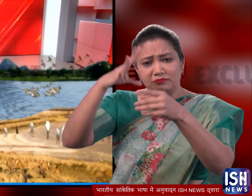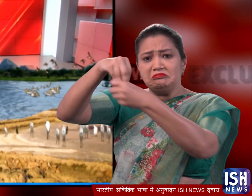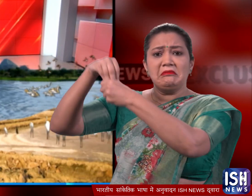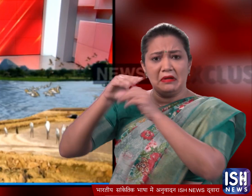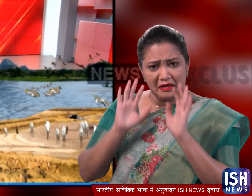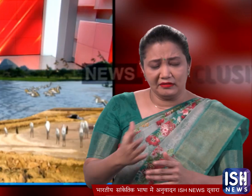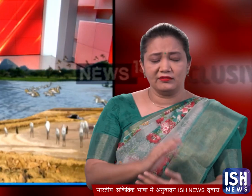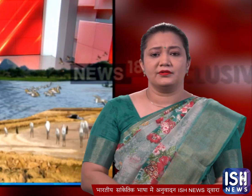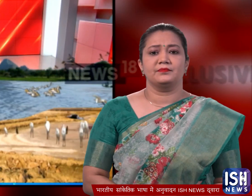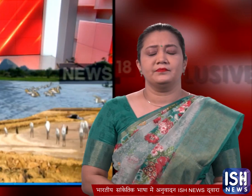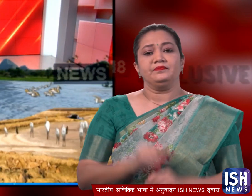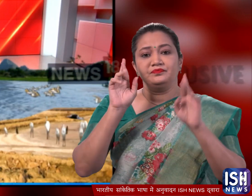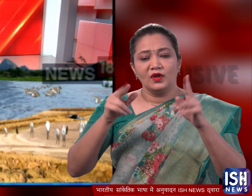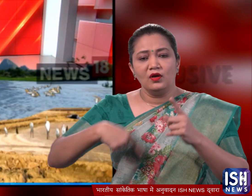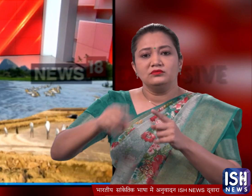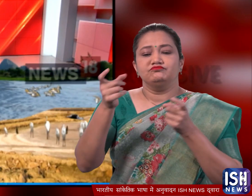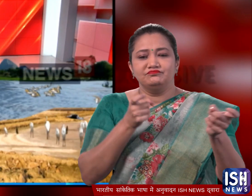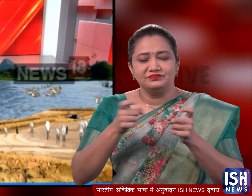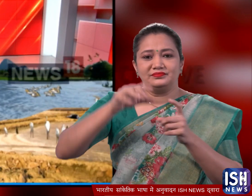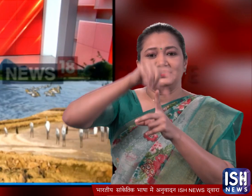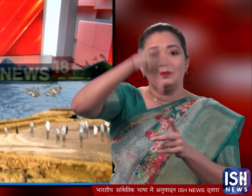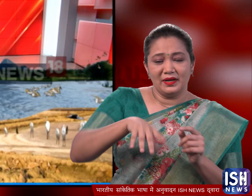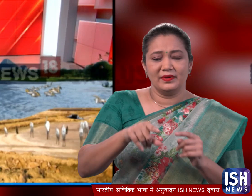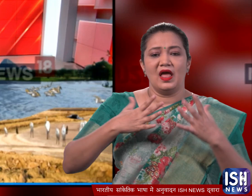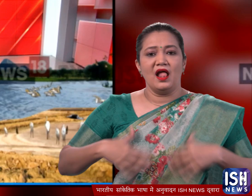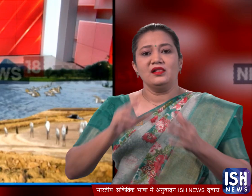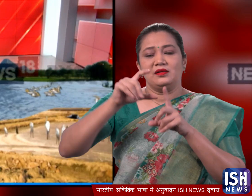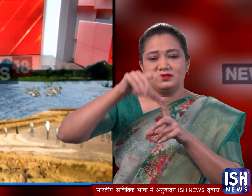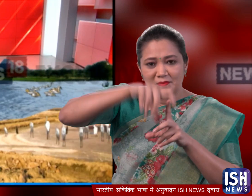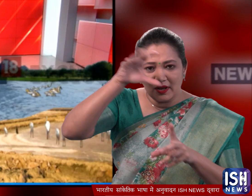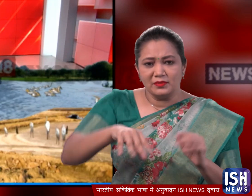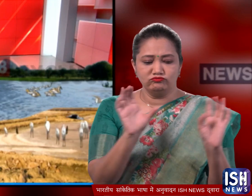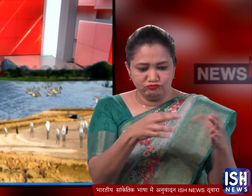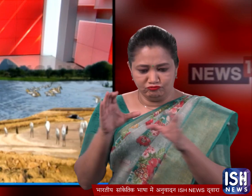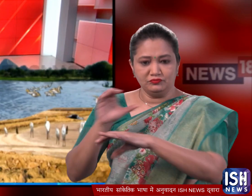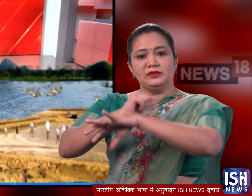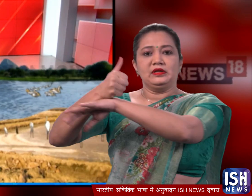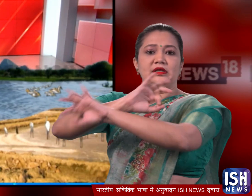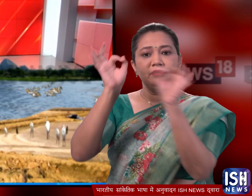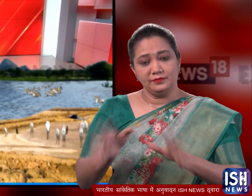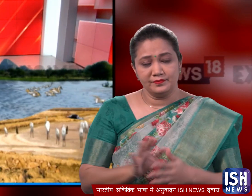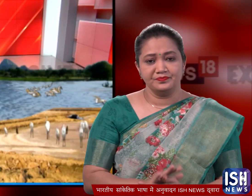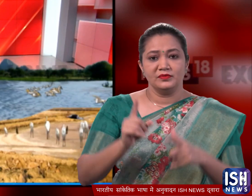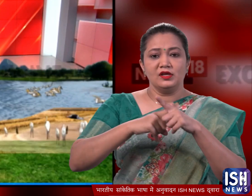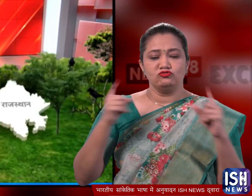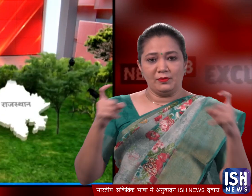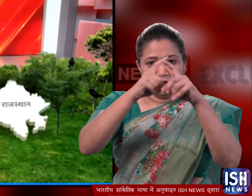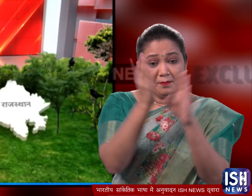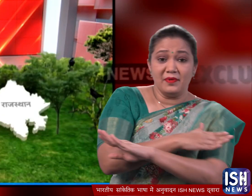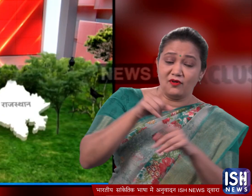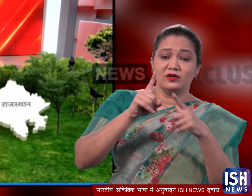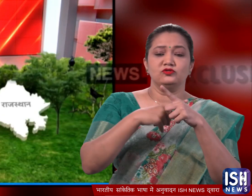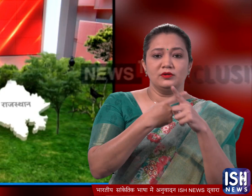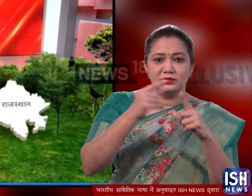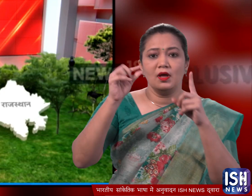का खतरा मंडरा रहा है, जिसे देखते हुए पशुपालन विभाग और स्वास्थ्य विभाग ने कई टीमों का गठन कर दिया। जयपुर से पहले जोधपुर